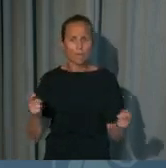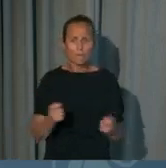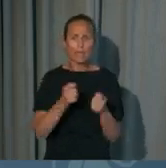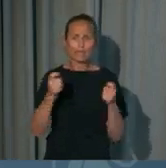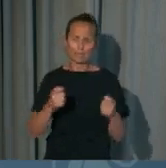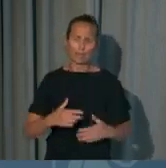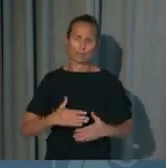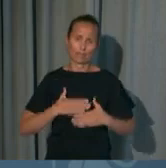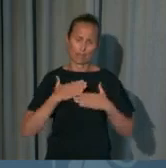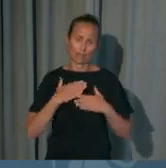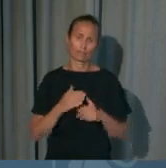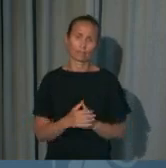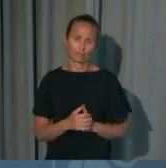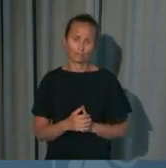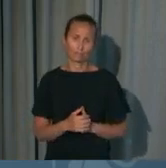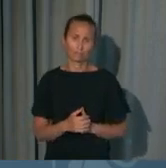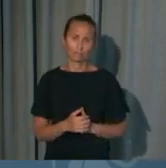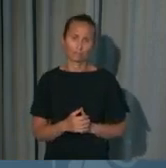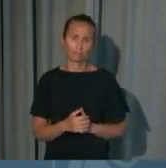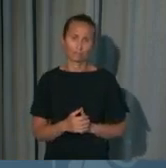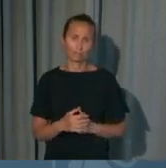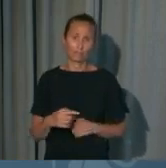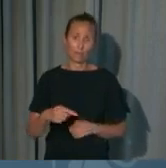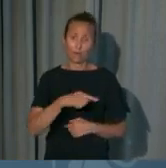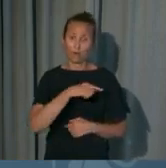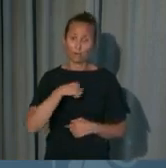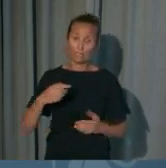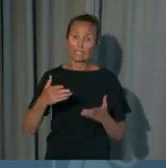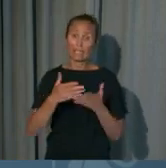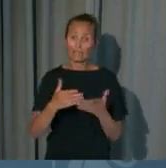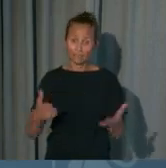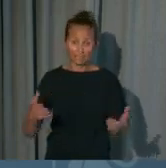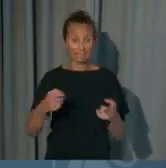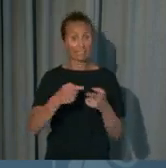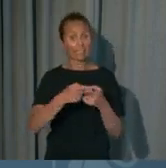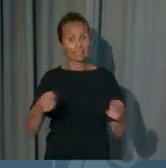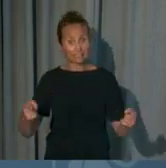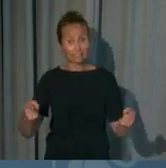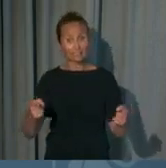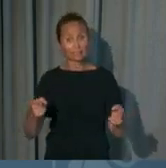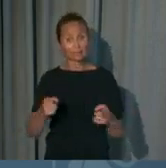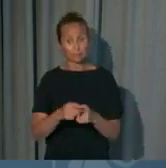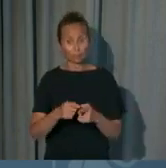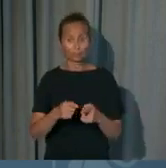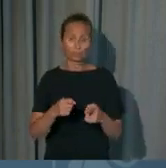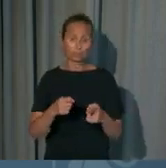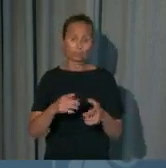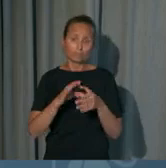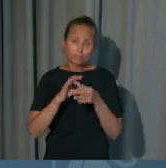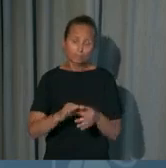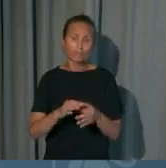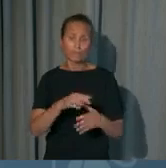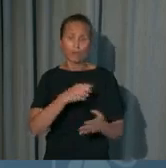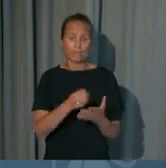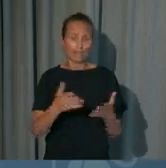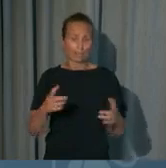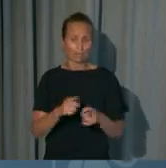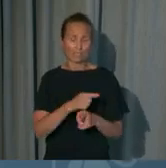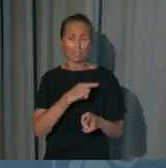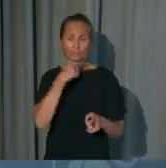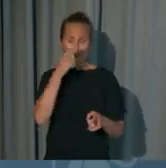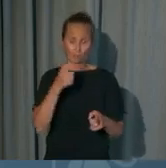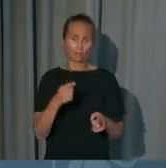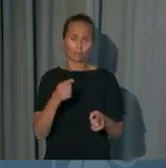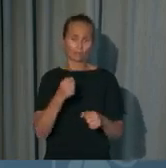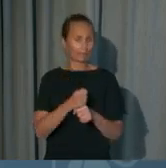feire kjærligheten. Og det skal vi vise alle de som vil rive ned verdiene våre som vi så stolte av og